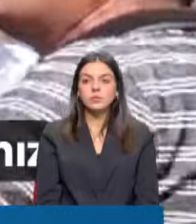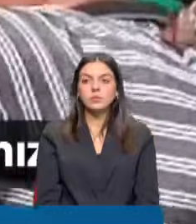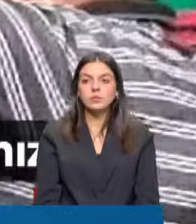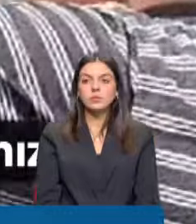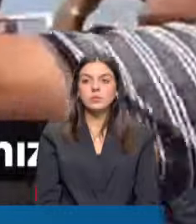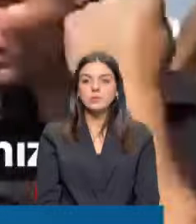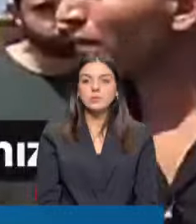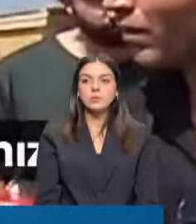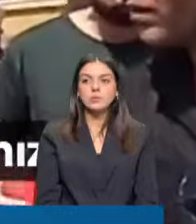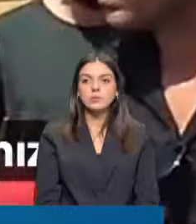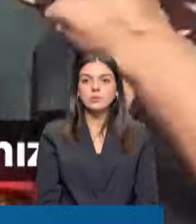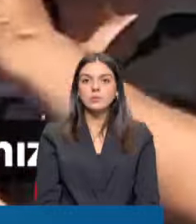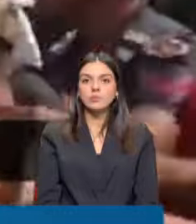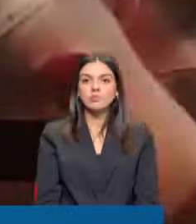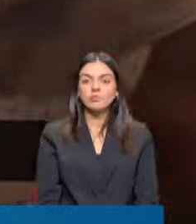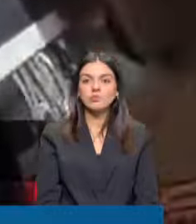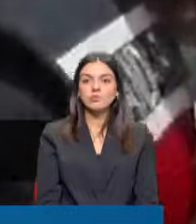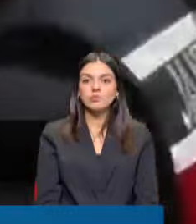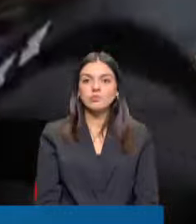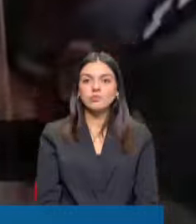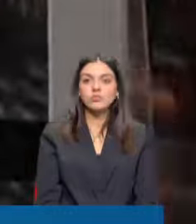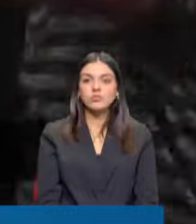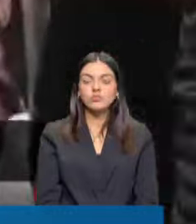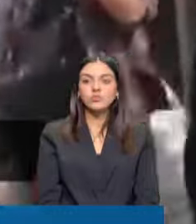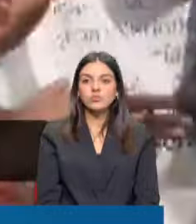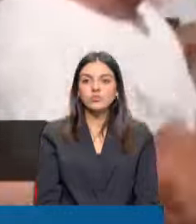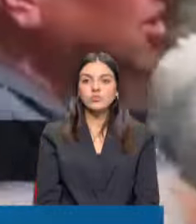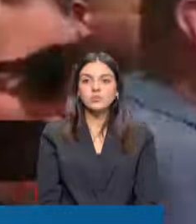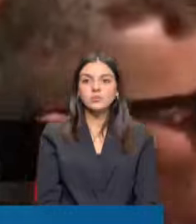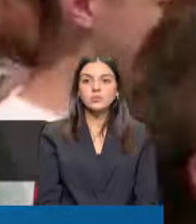de patronları korulamayacaksınız.